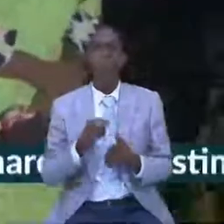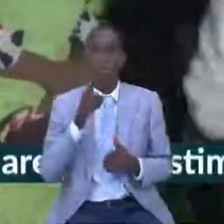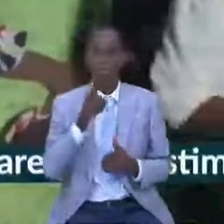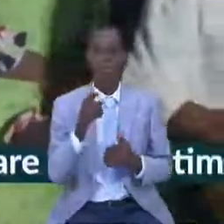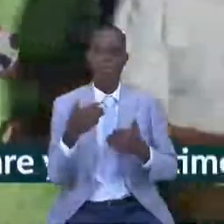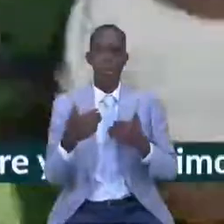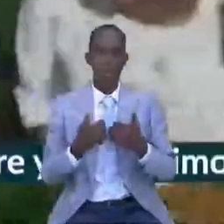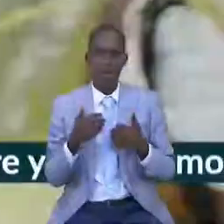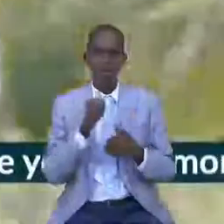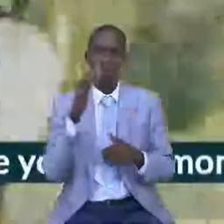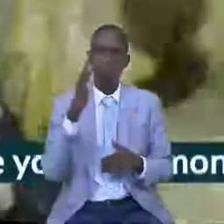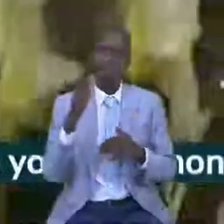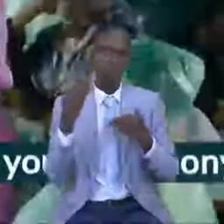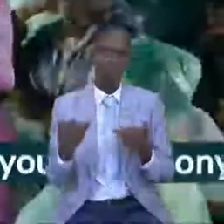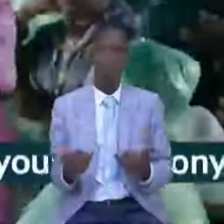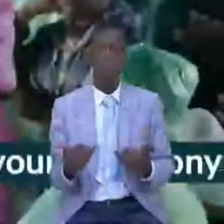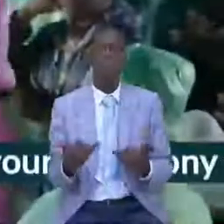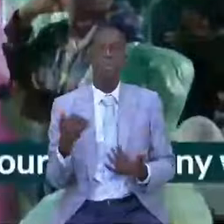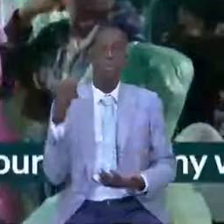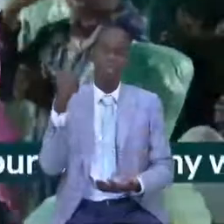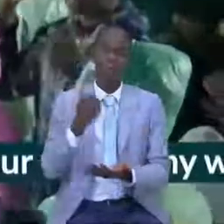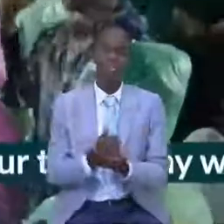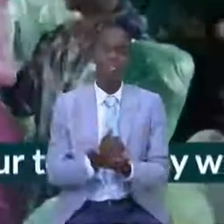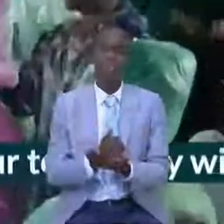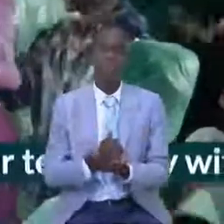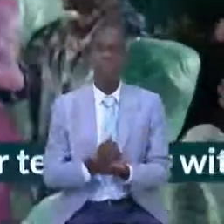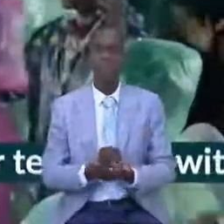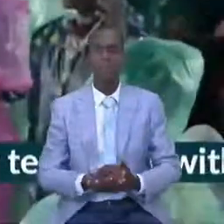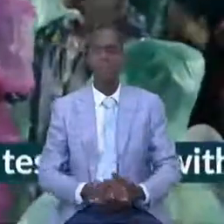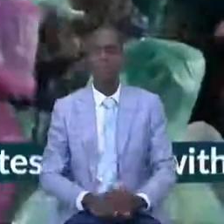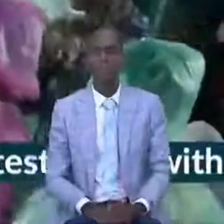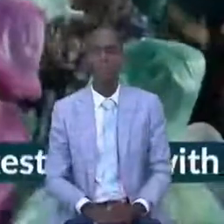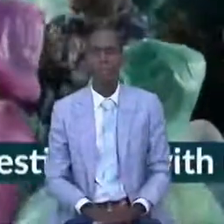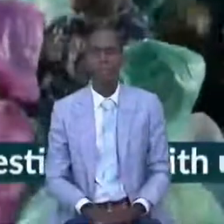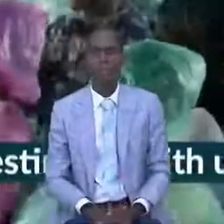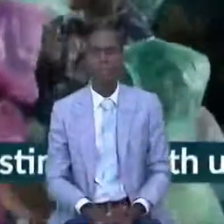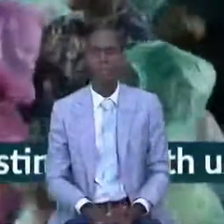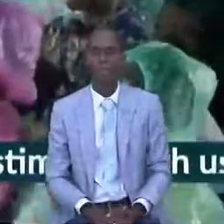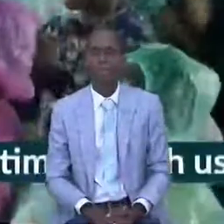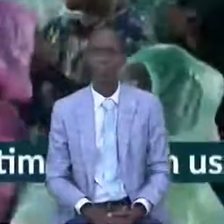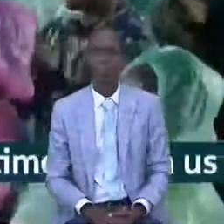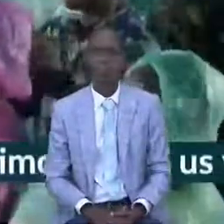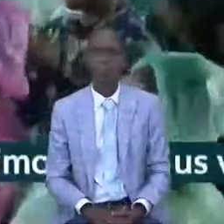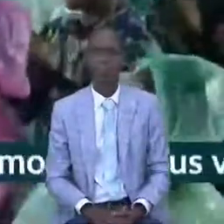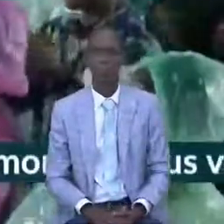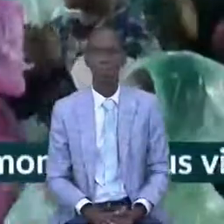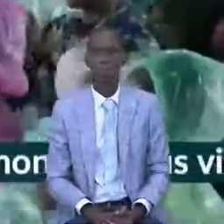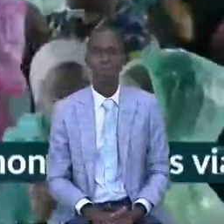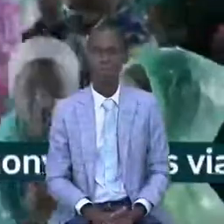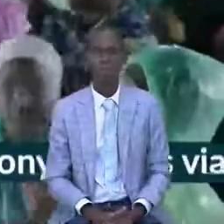Je suis guéri. Vous avez un témoignage. Amen.